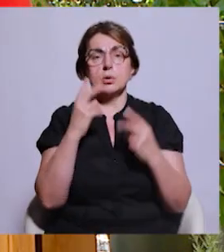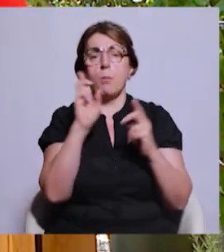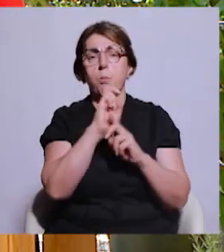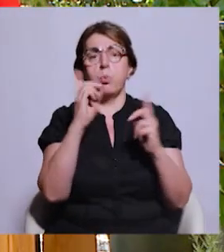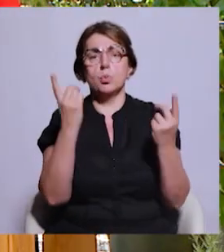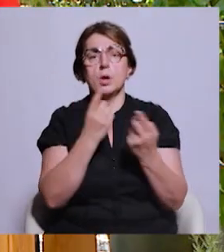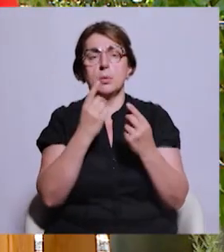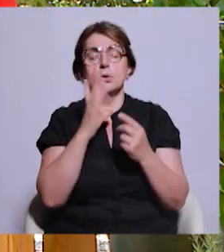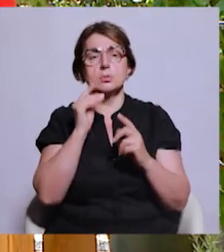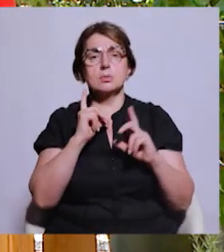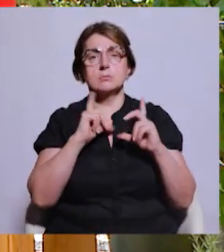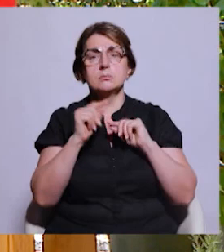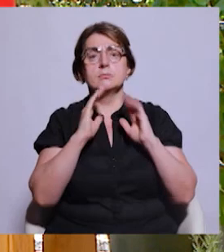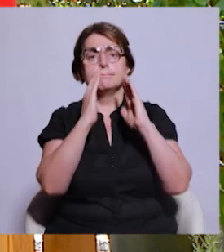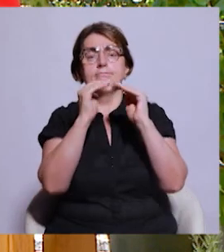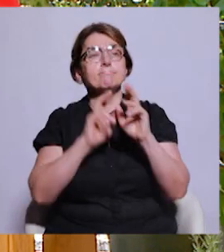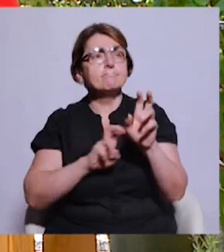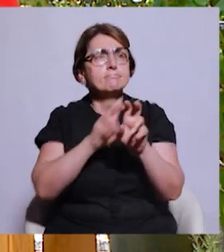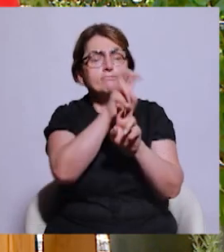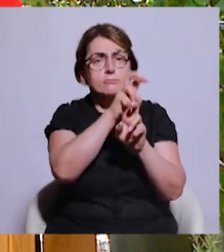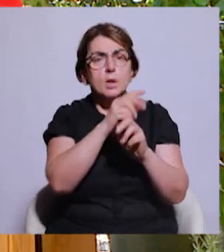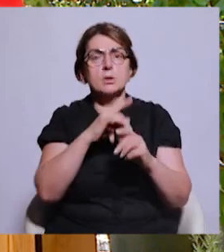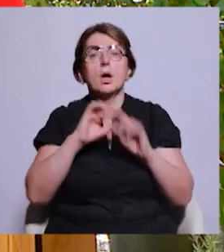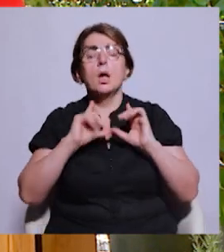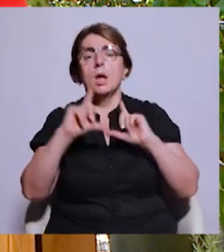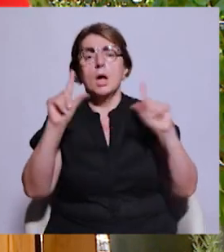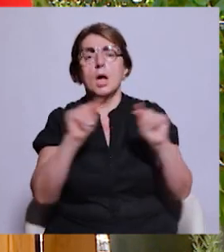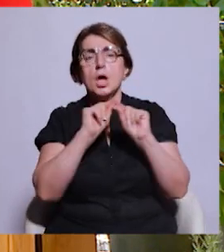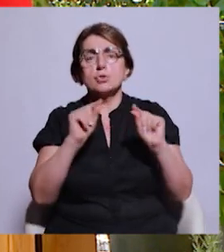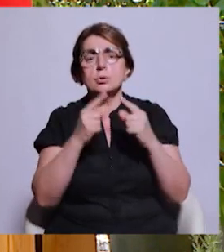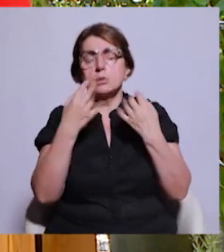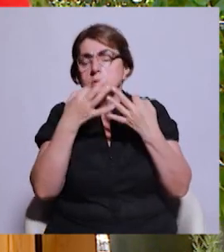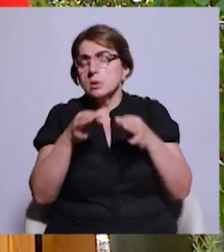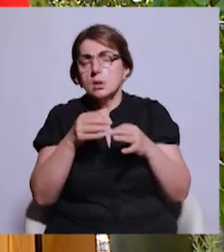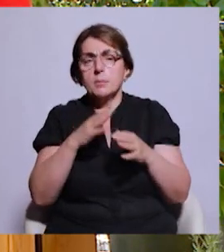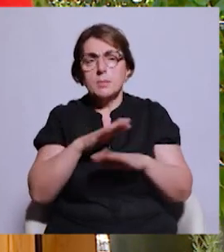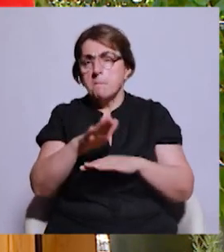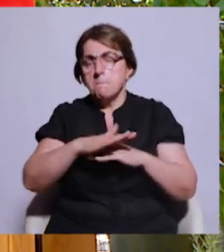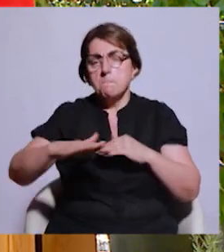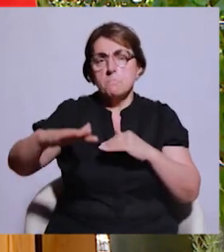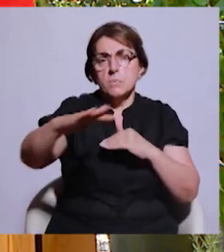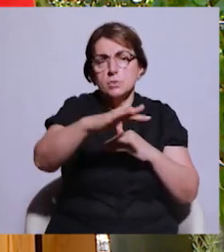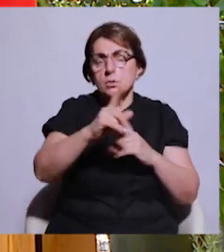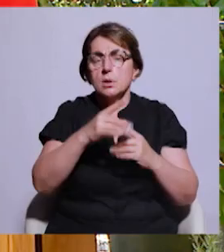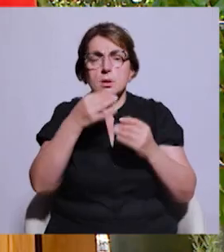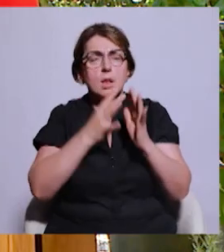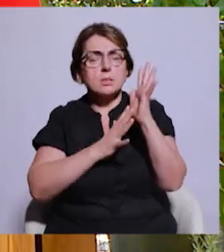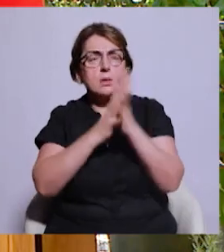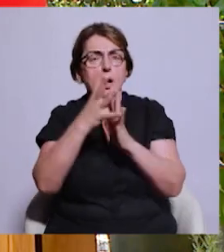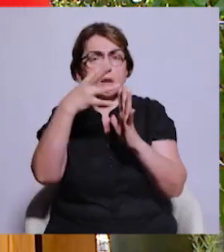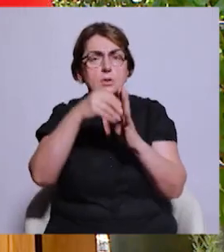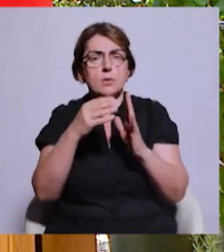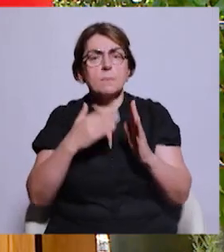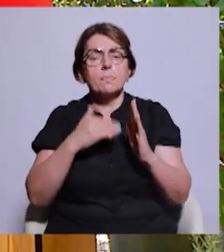როდესაც ბუნებაში, ლაშქრობაზე, ექსკურსიაზე, თუ უბრალოდ ბუნებაში გვიწევს გასვლა, ეს მინდორი იქნება, ალპური საძოვლები თუ